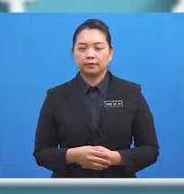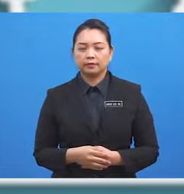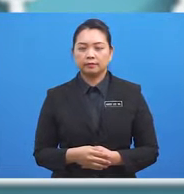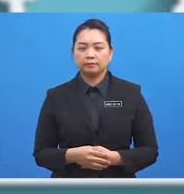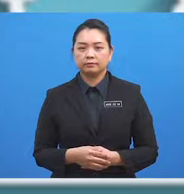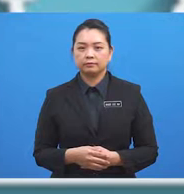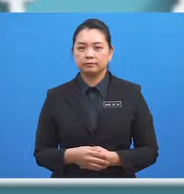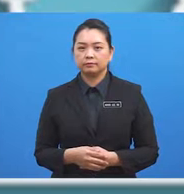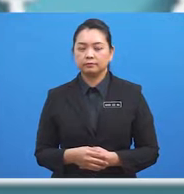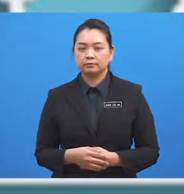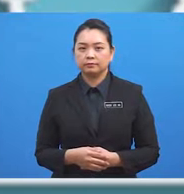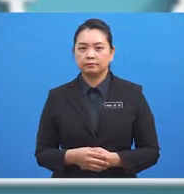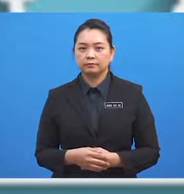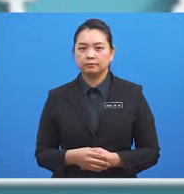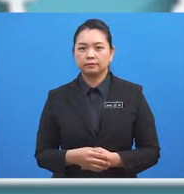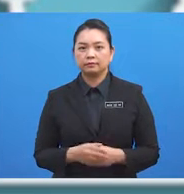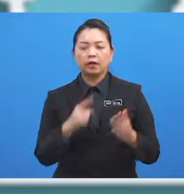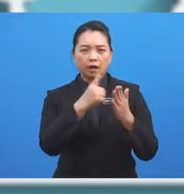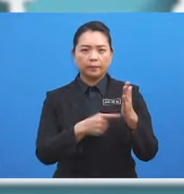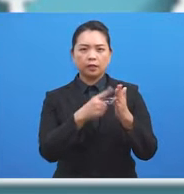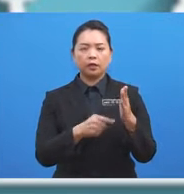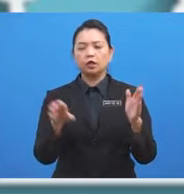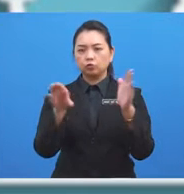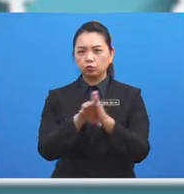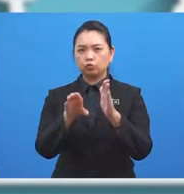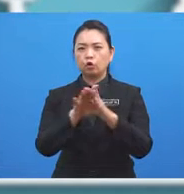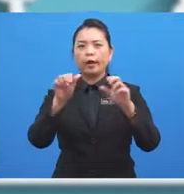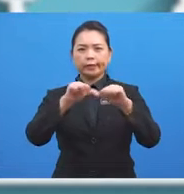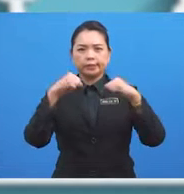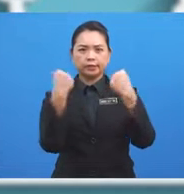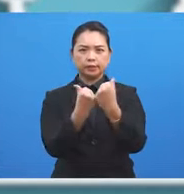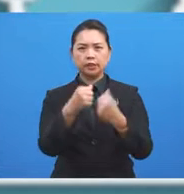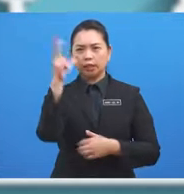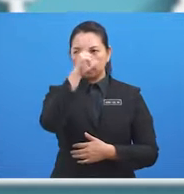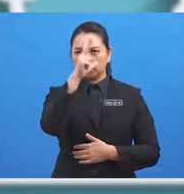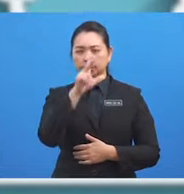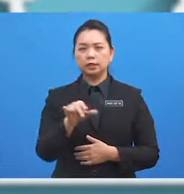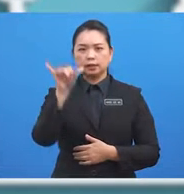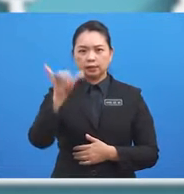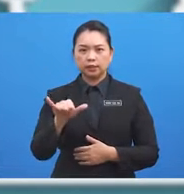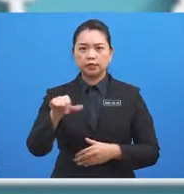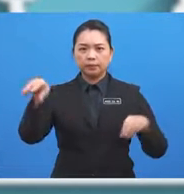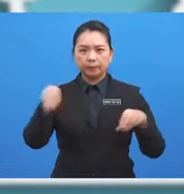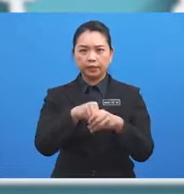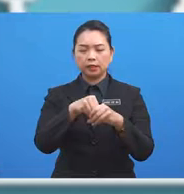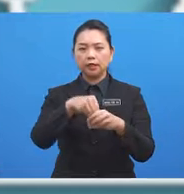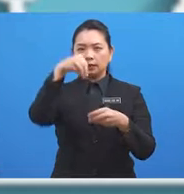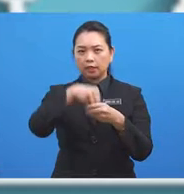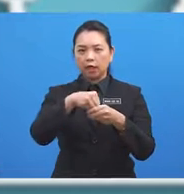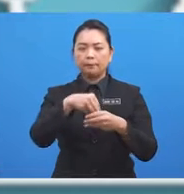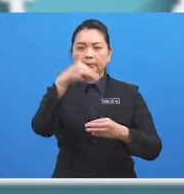Uji minda 3. Apakah contoh agensi kerajaan yang terlibat dalam